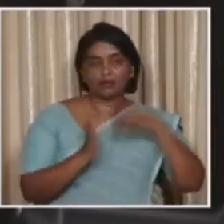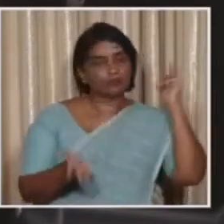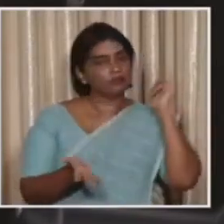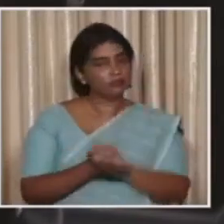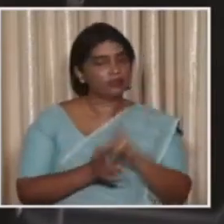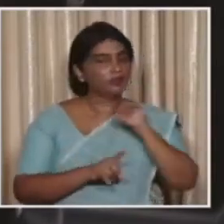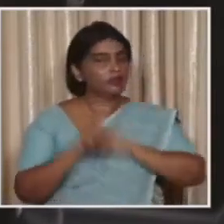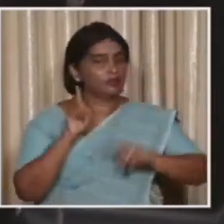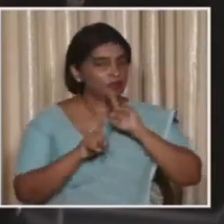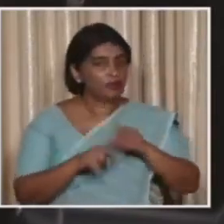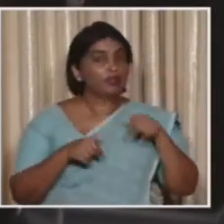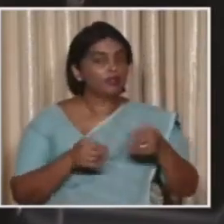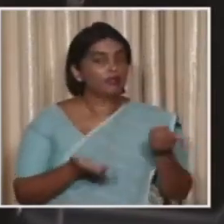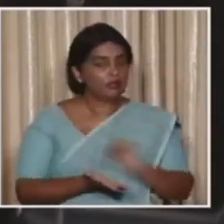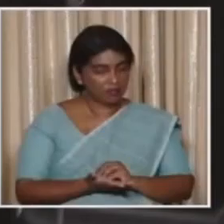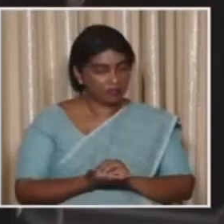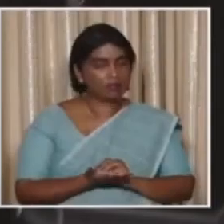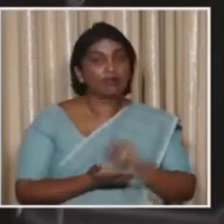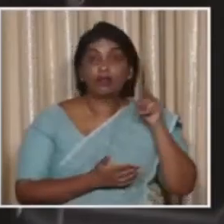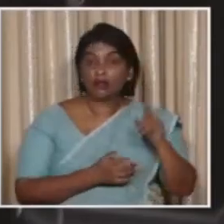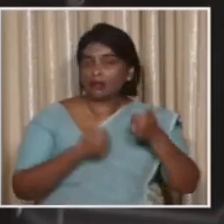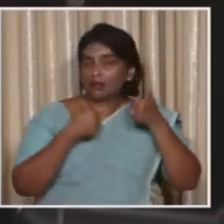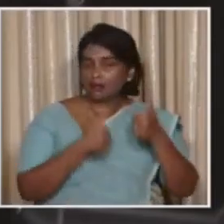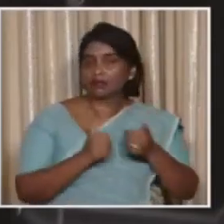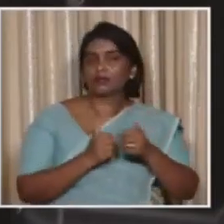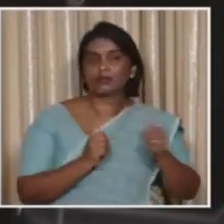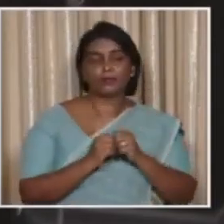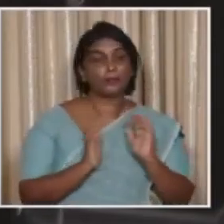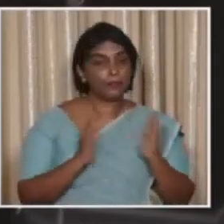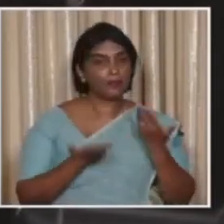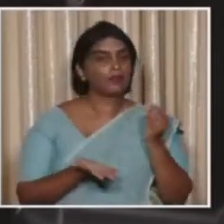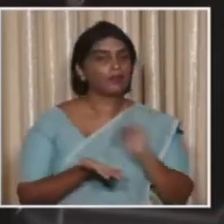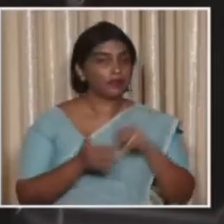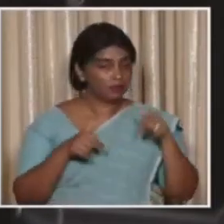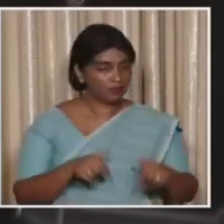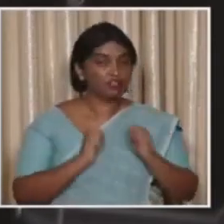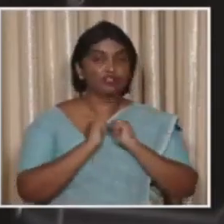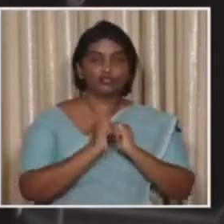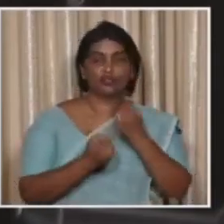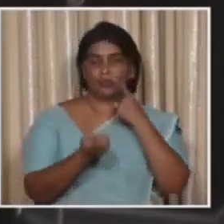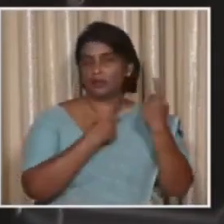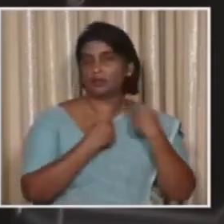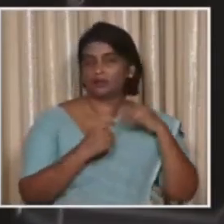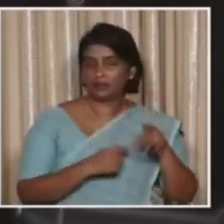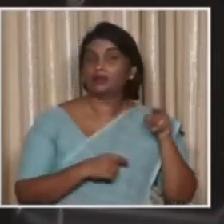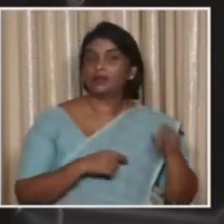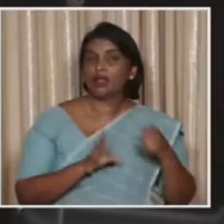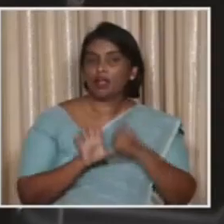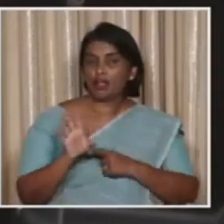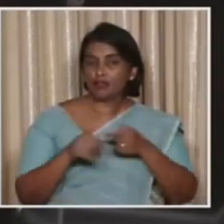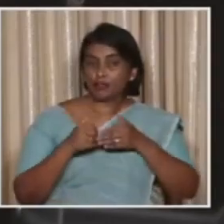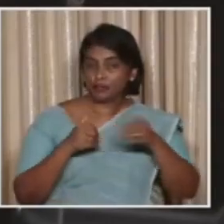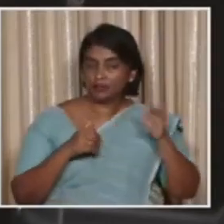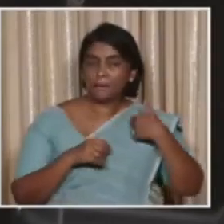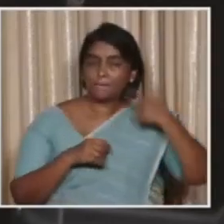ගෙන්වගෙන සාකච්ඡා කරලා දැන් නැවත වතාවක් ඒක හරි විදියට ආරම්භ කළා. දැන් නැවත වතාවක් රැකියා ඇනවුම් ලැබෙමින් පවතිනවා. මේ අවුරුද්ද ඇතුළත